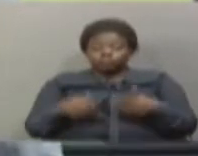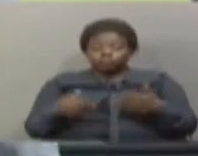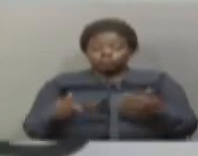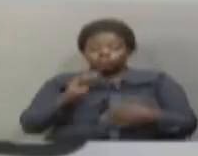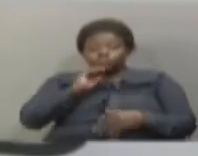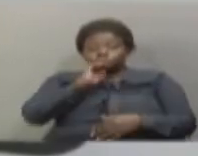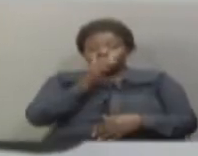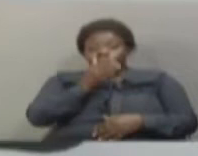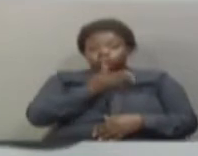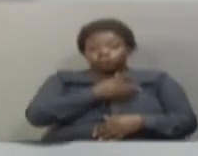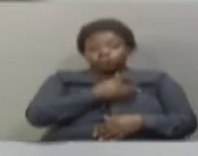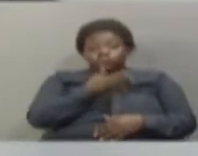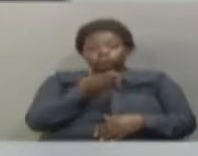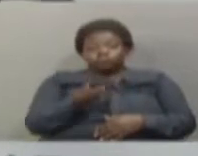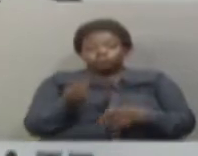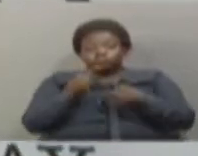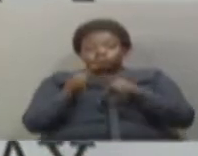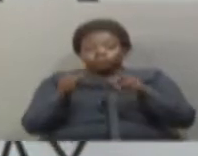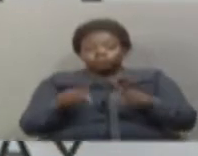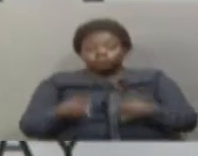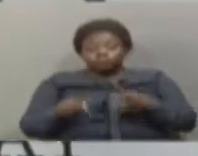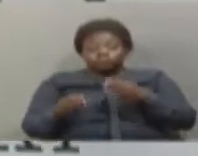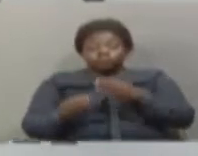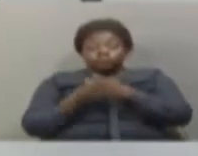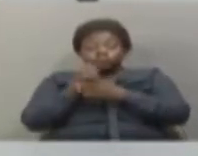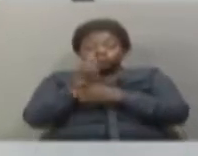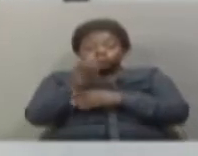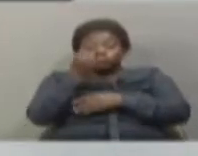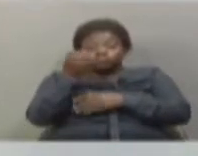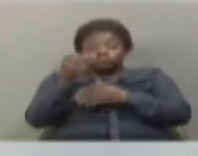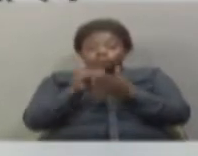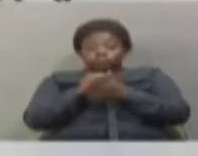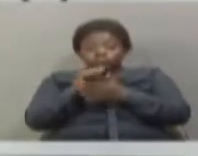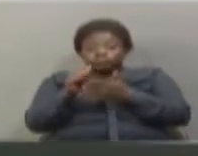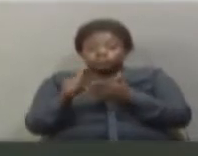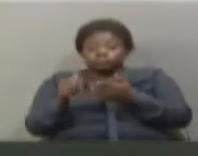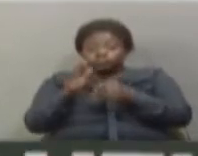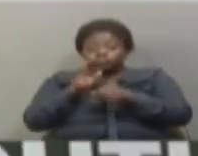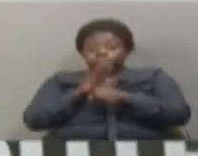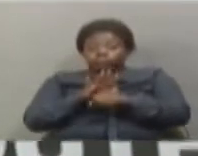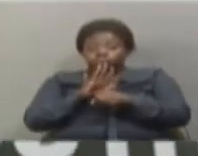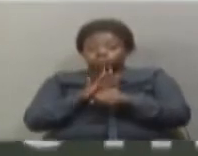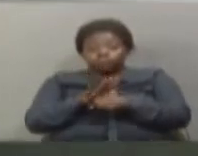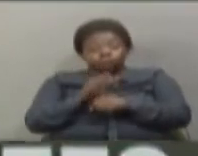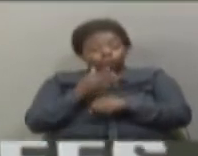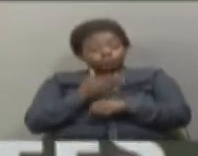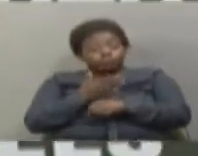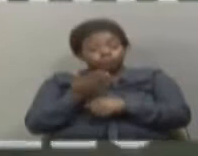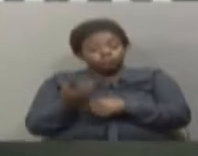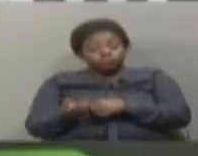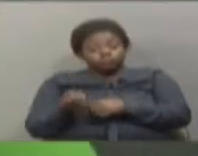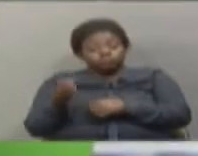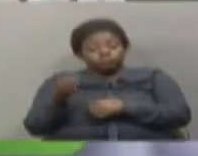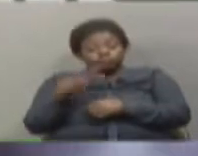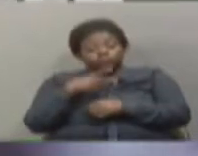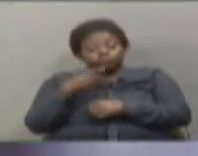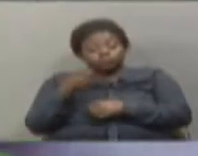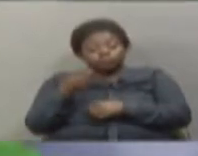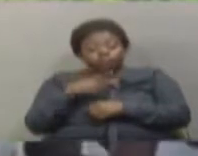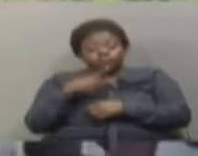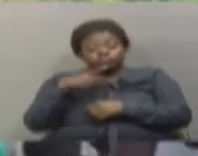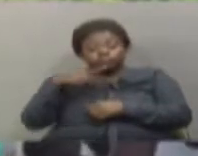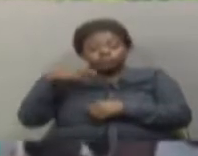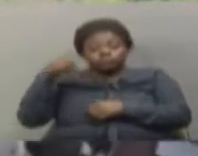ez'abakyala. Balina batongoze nekevu okusima emiti okuzza obutonde bw'ensi nga bw'ogikuddwa atya owa Youth Go Green